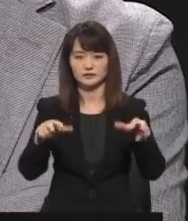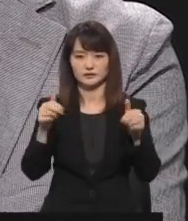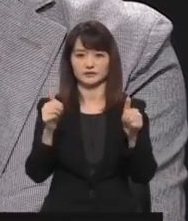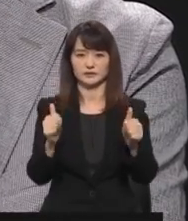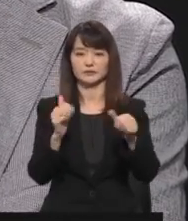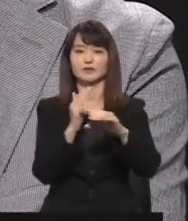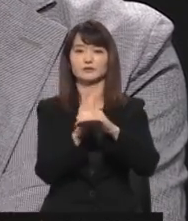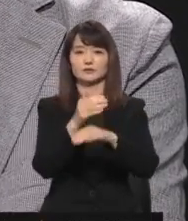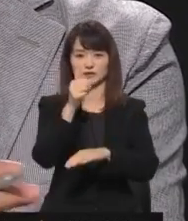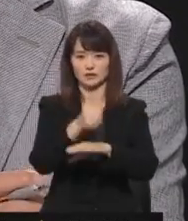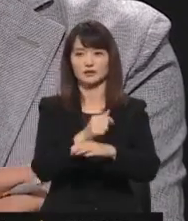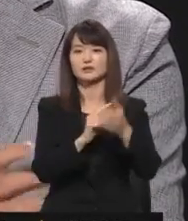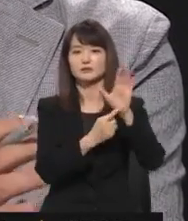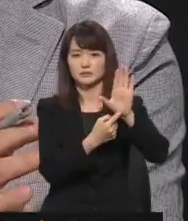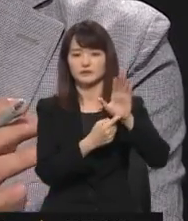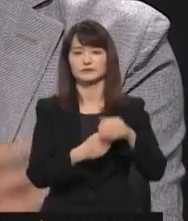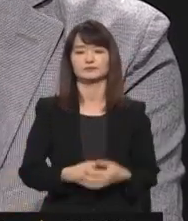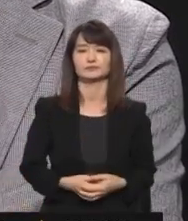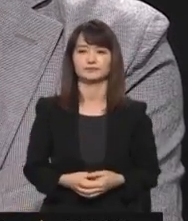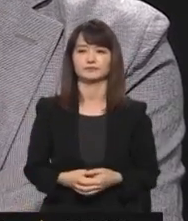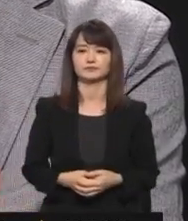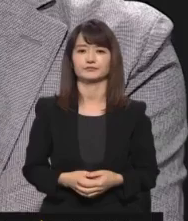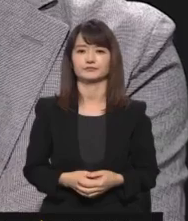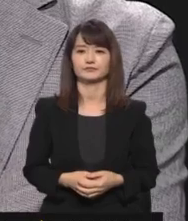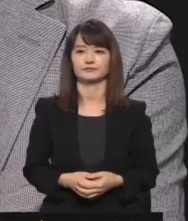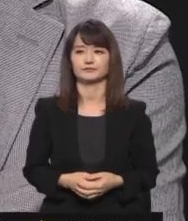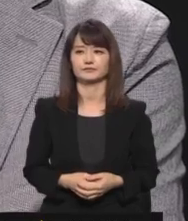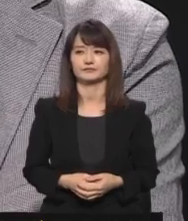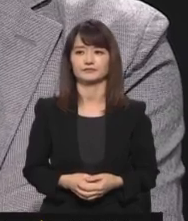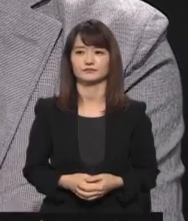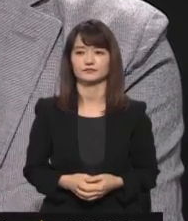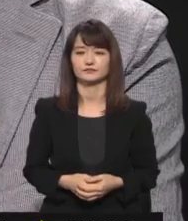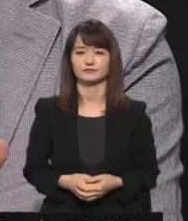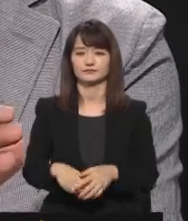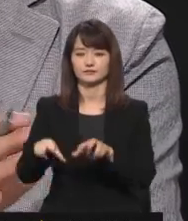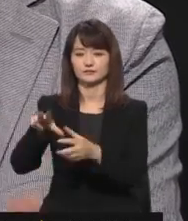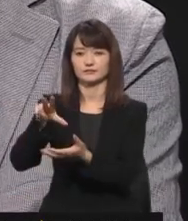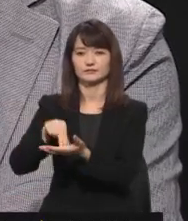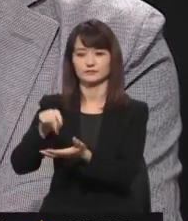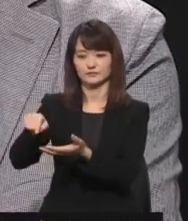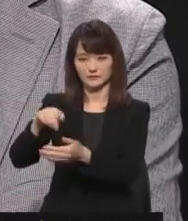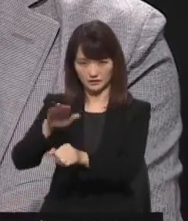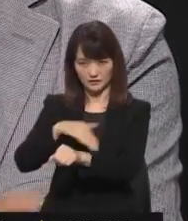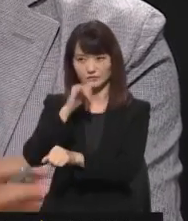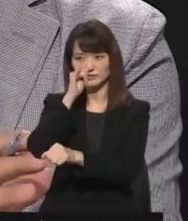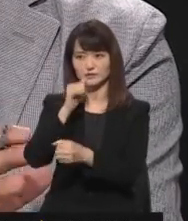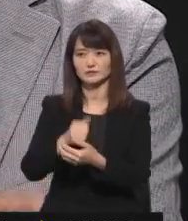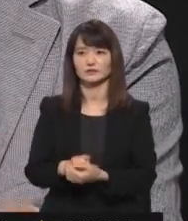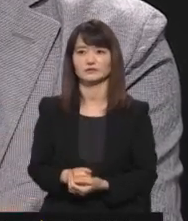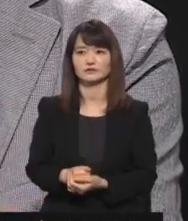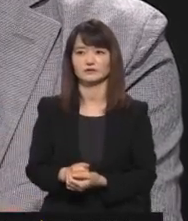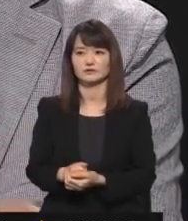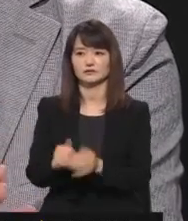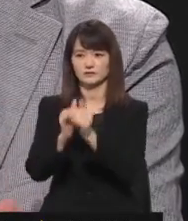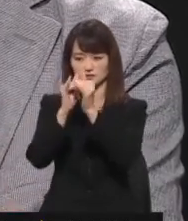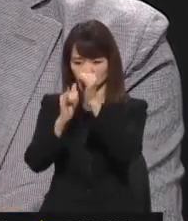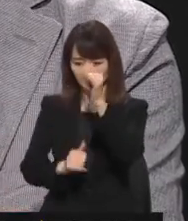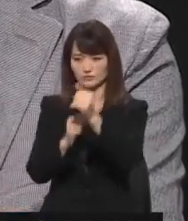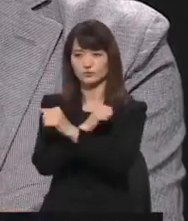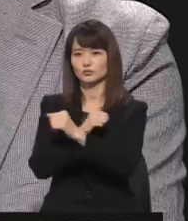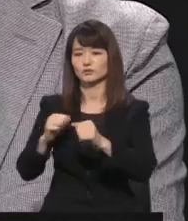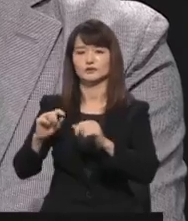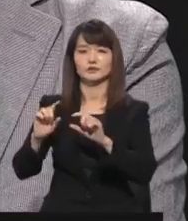밝혀질 것이라고 보는데 마찬가지로 이 문제도 말씀하시는 것처럼 이것이 잘못된 것이다 라고 하면 역사가 용서하지 않을